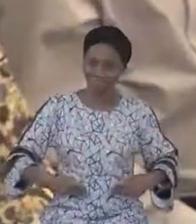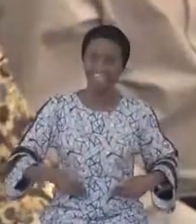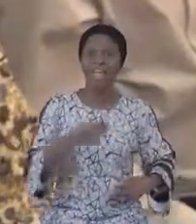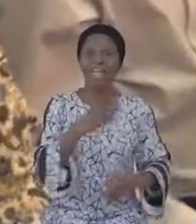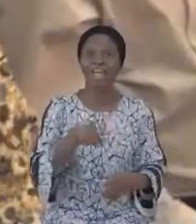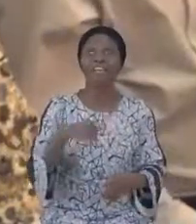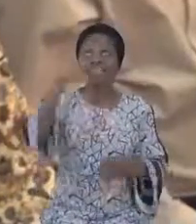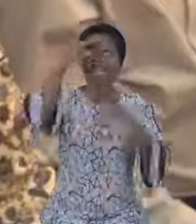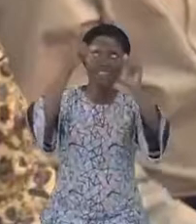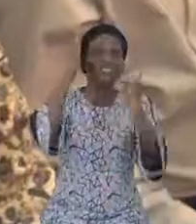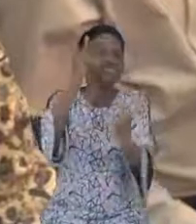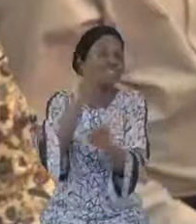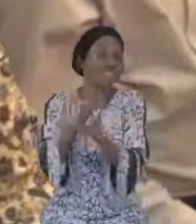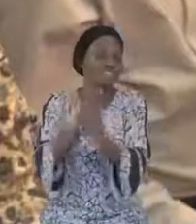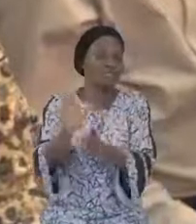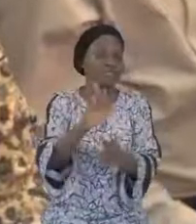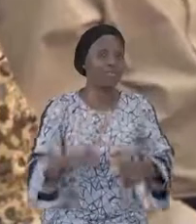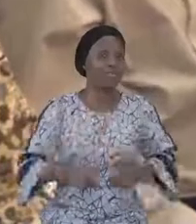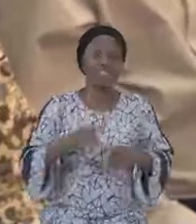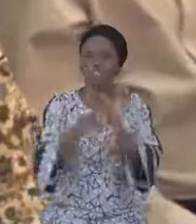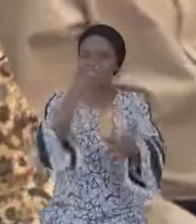va préserver votre vie.